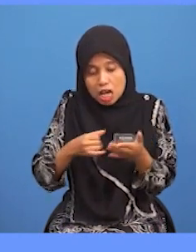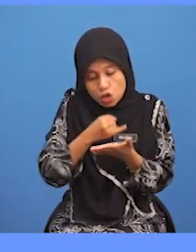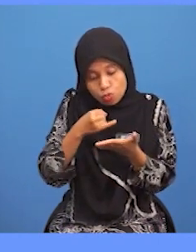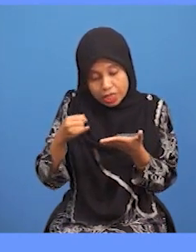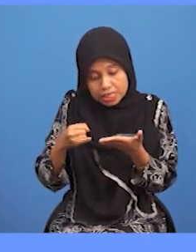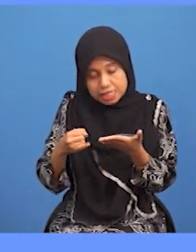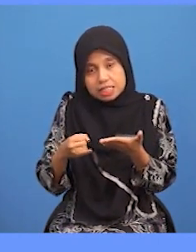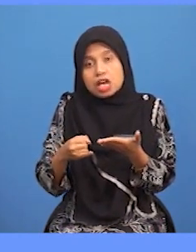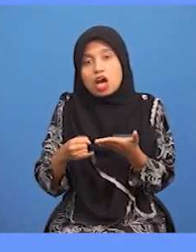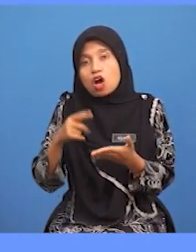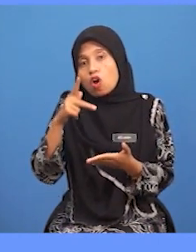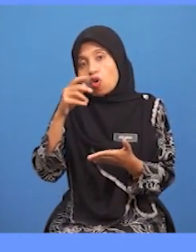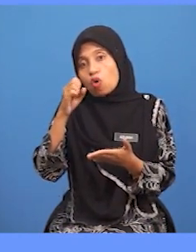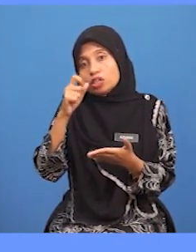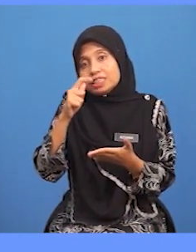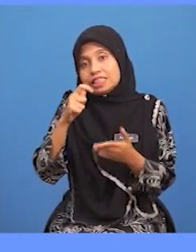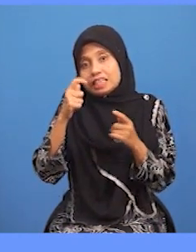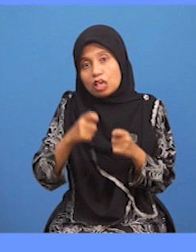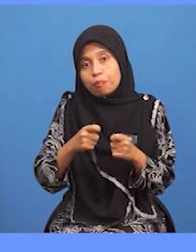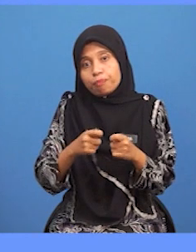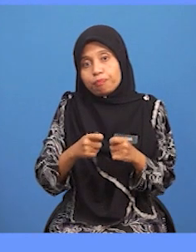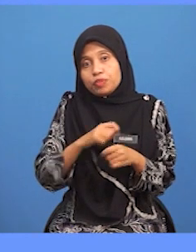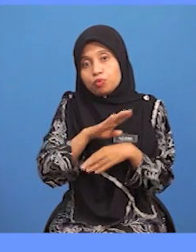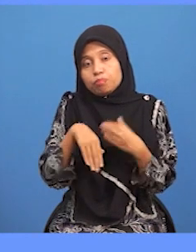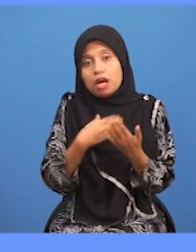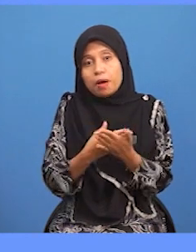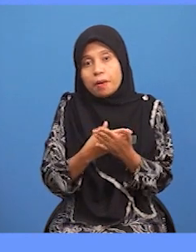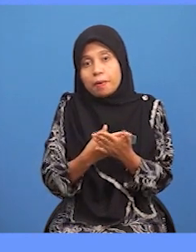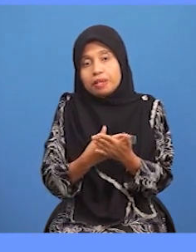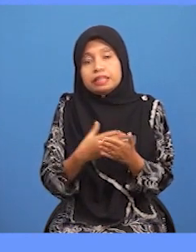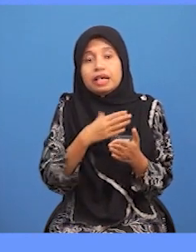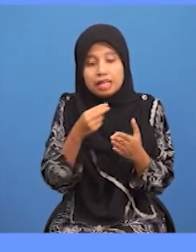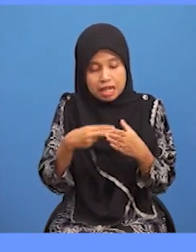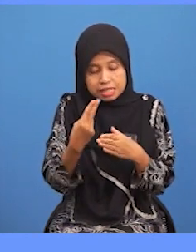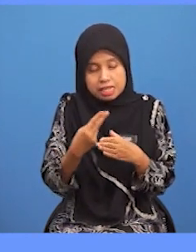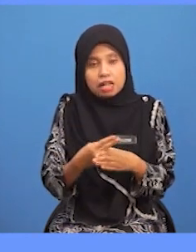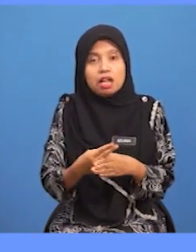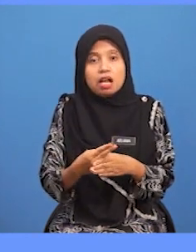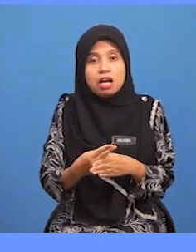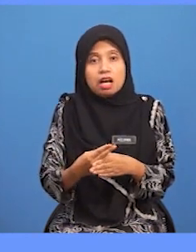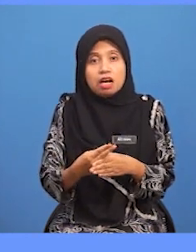lakarkan garisan kos tetap, garisan jumlah kos dan garisan jumlah hasil.